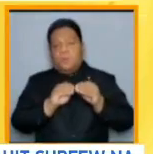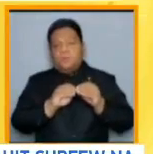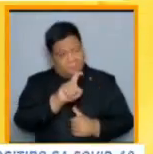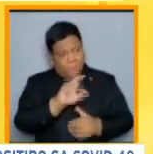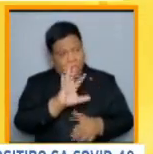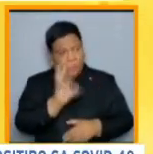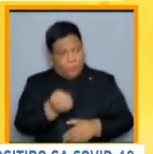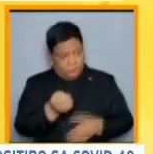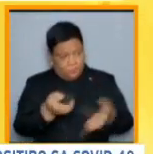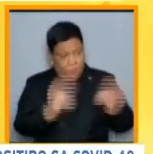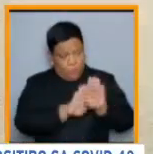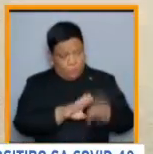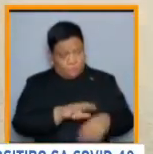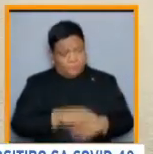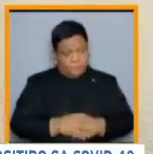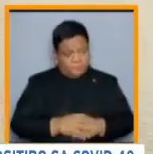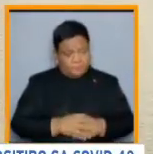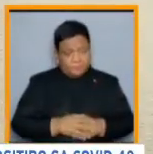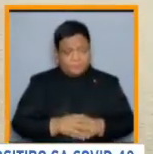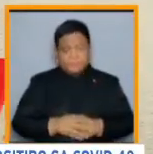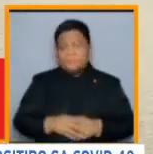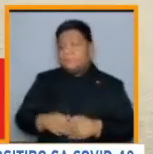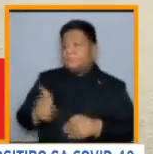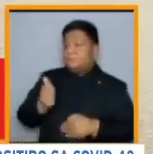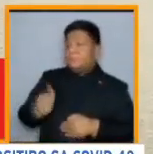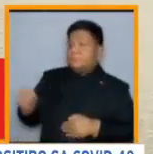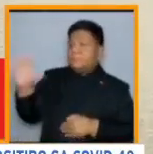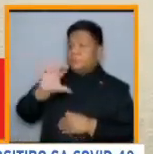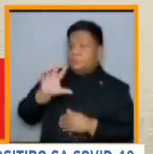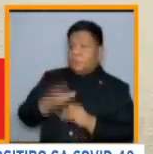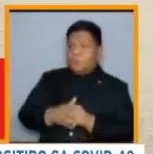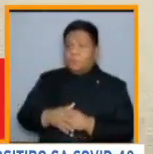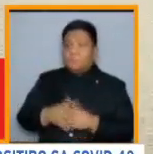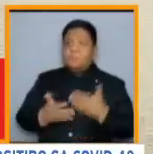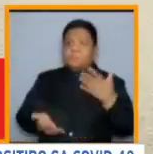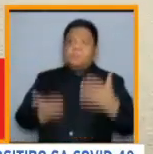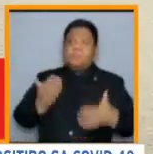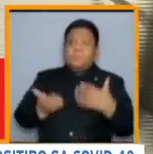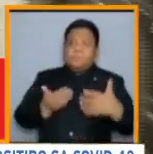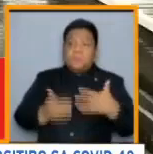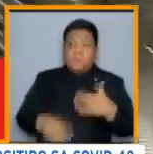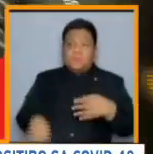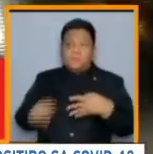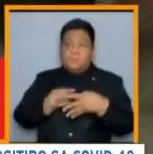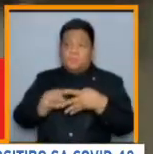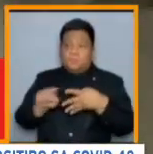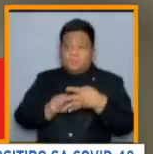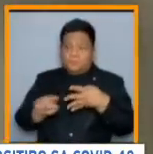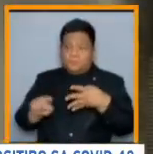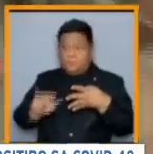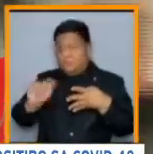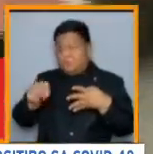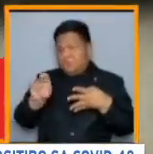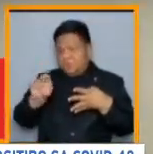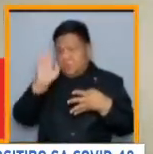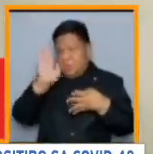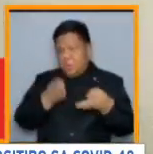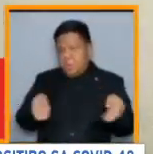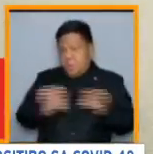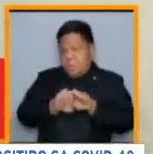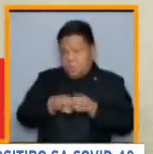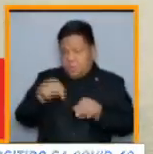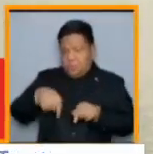yan? Maris, magandang umaga. Inaasahang sa first o second week ng January, isasara yung bahaging ito ng Rojas